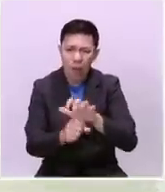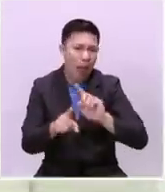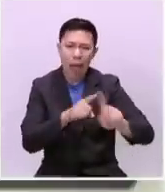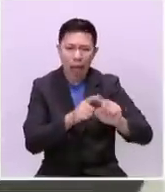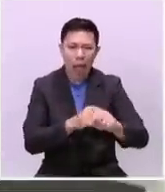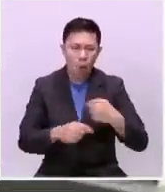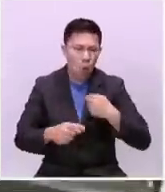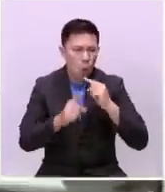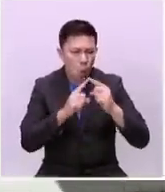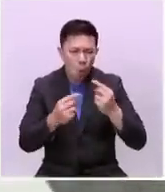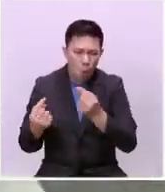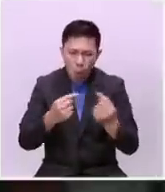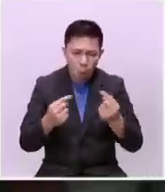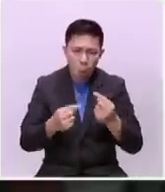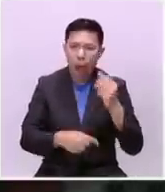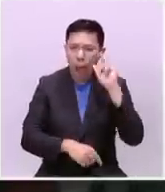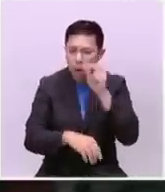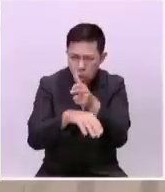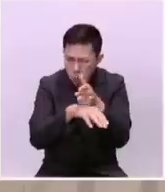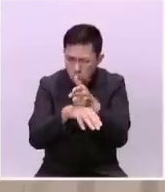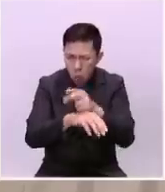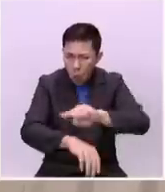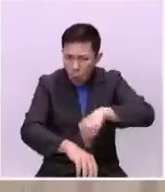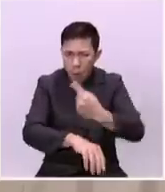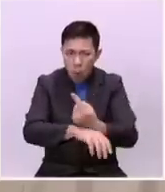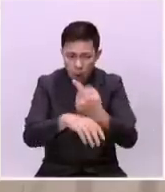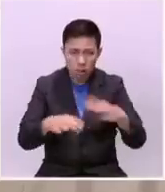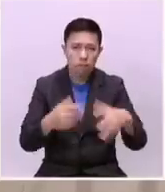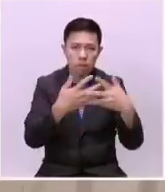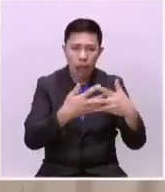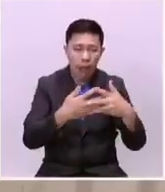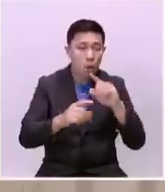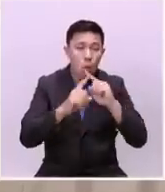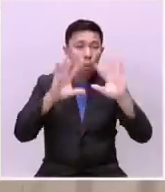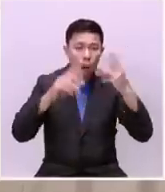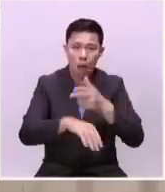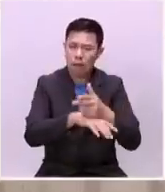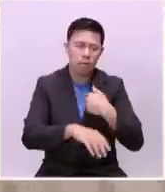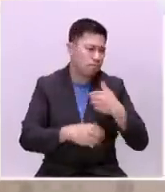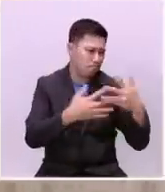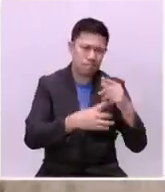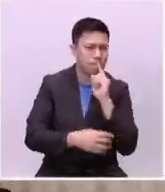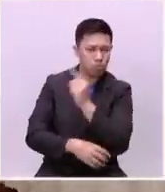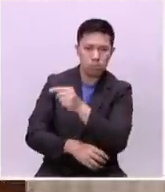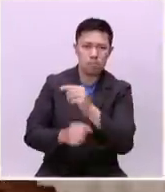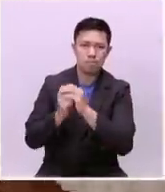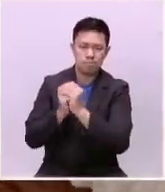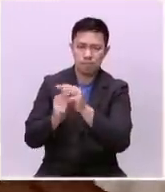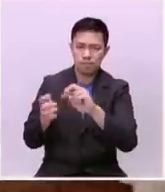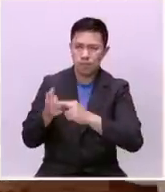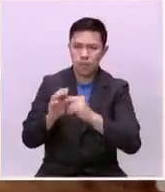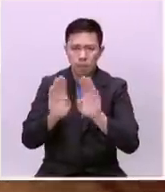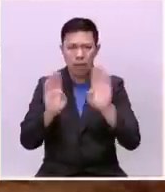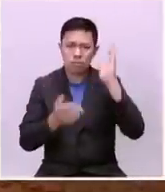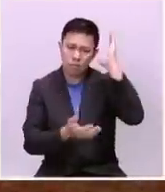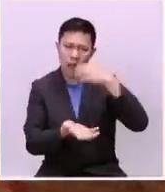องฝ่ายเนี่ยดำเนินไปต่อหน้าสื่อเป็นเวลา1ชั่วโมงนะคะหลังจบแล้วเนี่ยสหรัฐก็ยังกล่าวหาจีนด้วยว่าละเมิดข้อตกลงเรื่องการกล่าวเปิดสุนทรพ